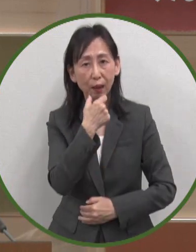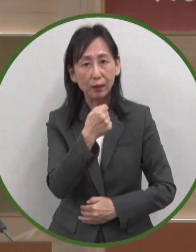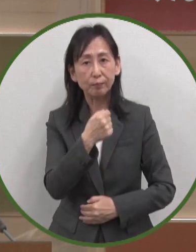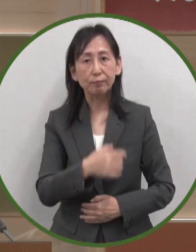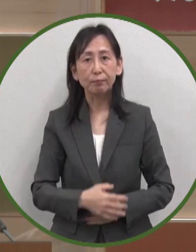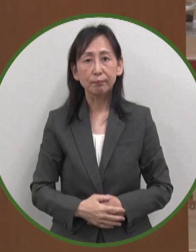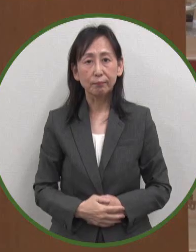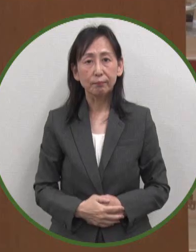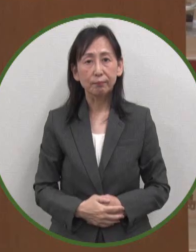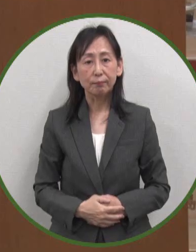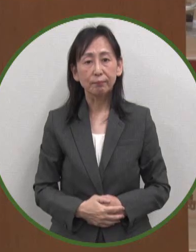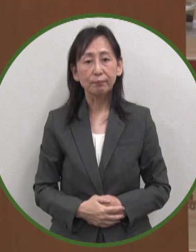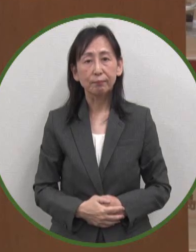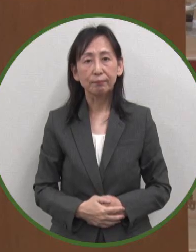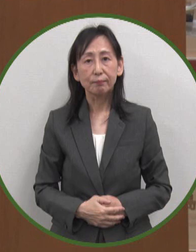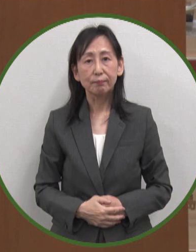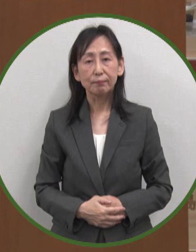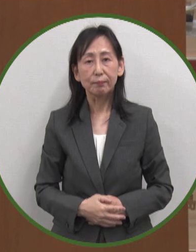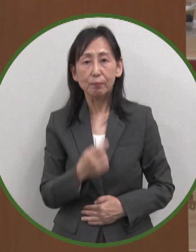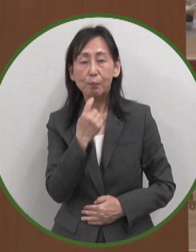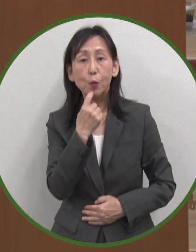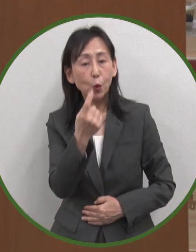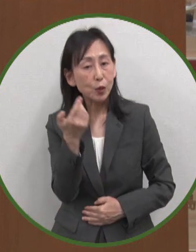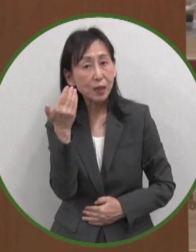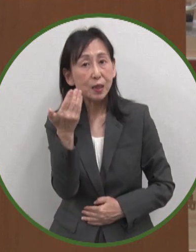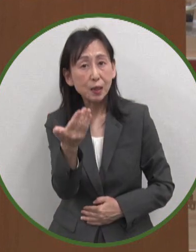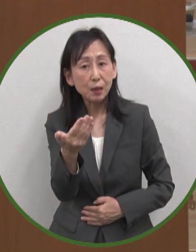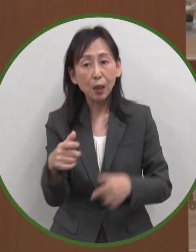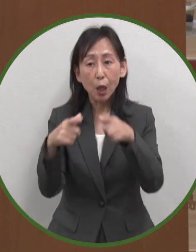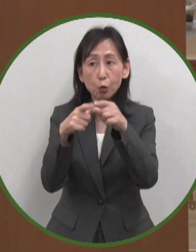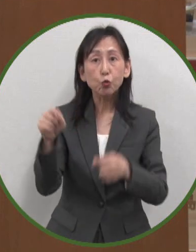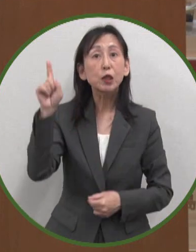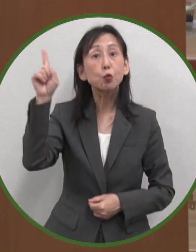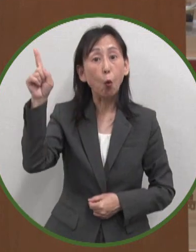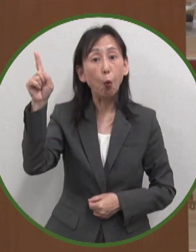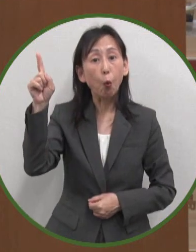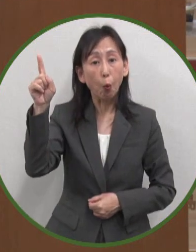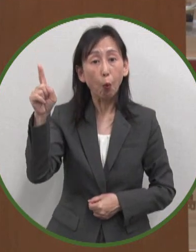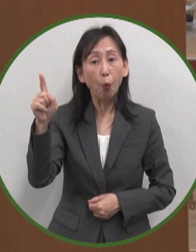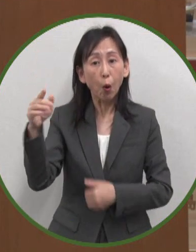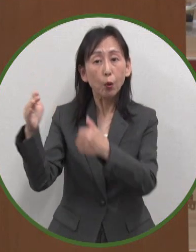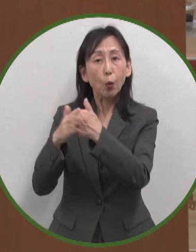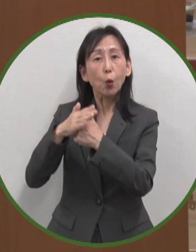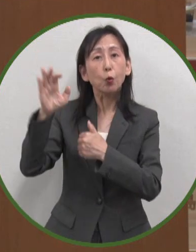。 あともう一点、国とその財源についてですね、具体的